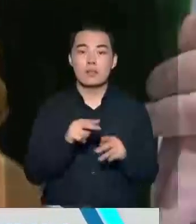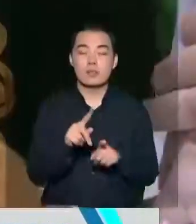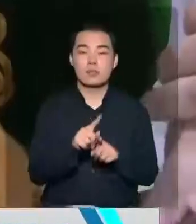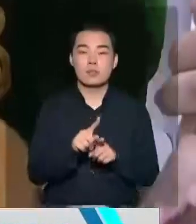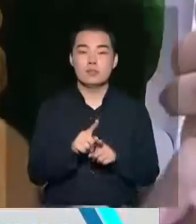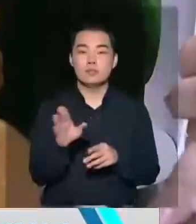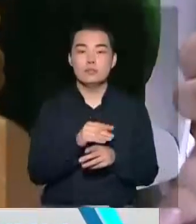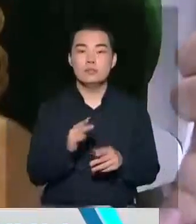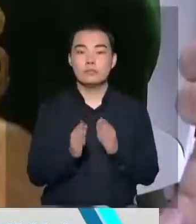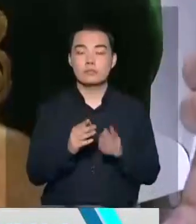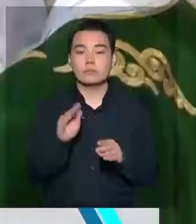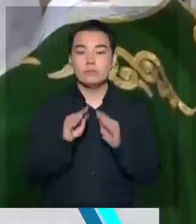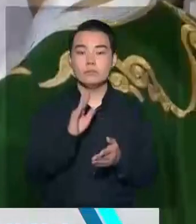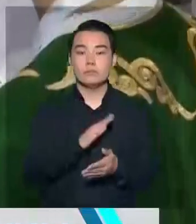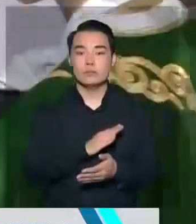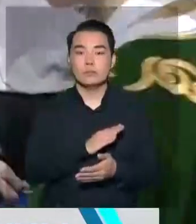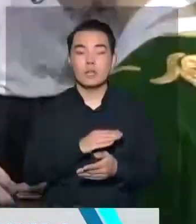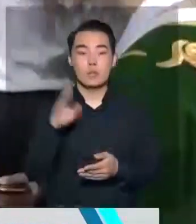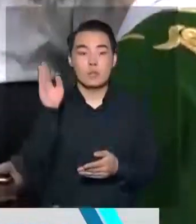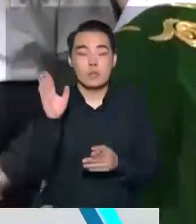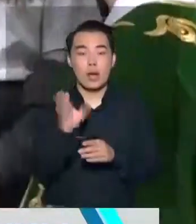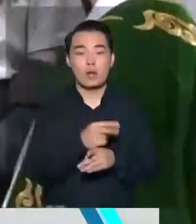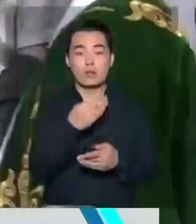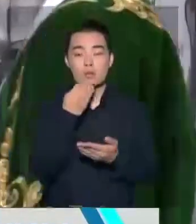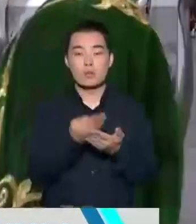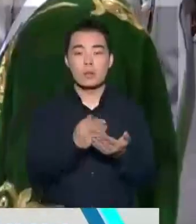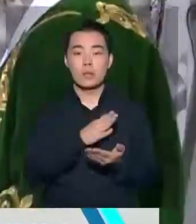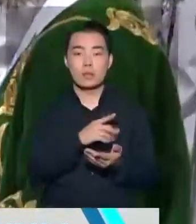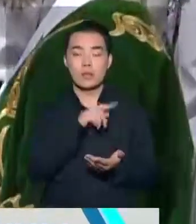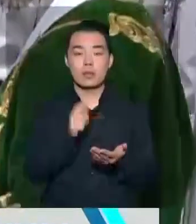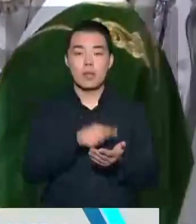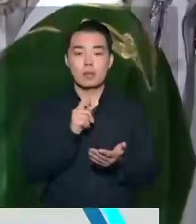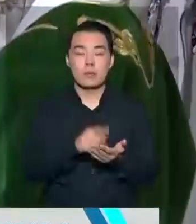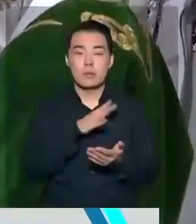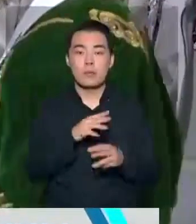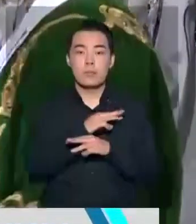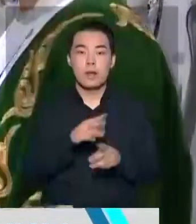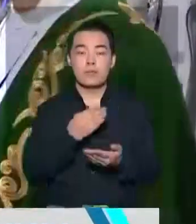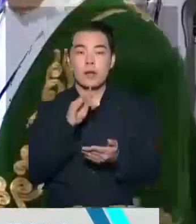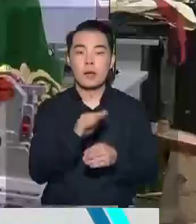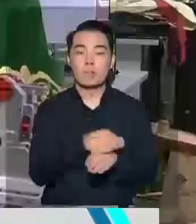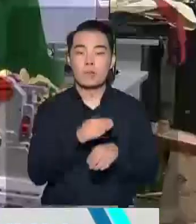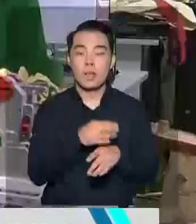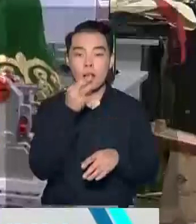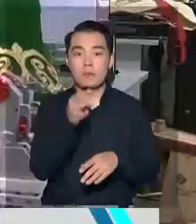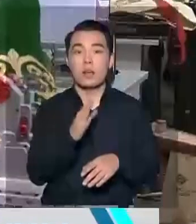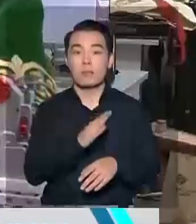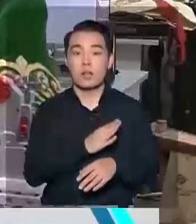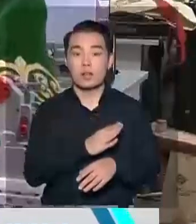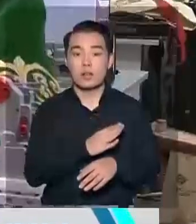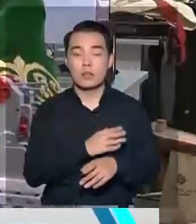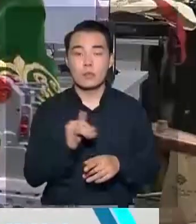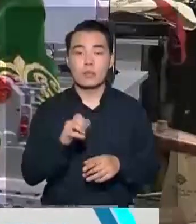шығарған. Бұған не дейсіз? Жігіттердің өздерінен сұрадық, министр мақтап кетті дейді. Да, уже